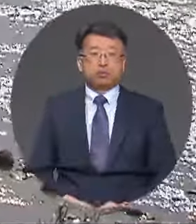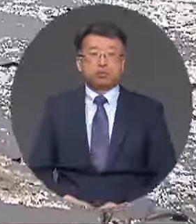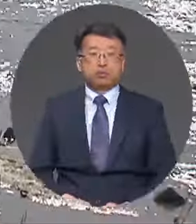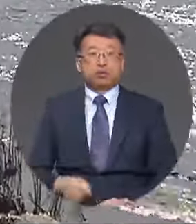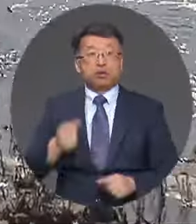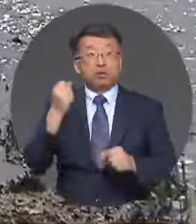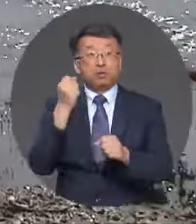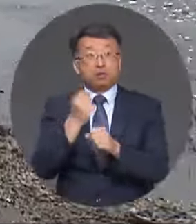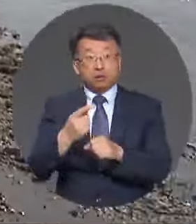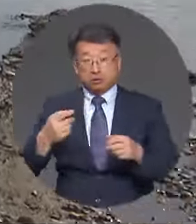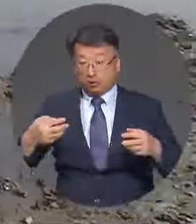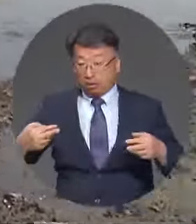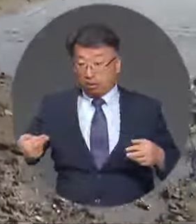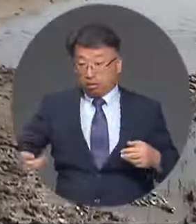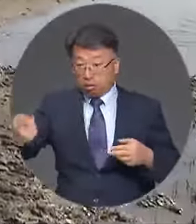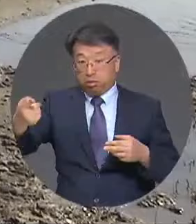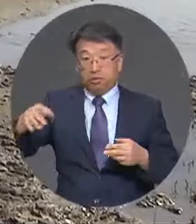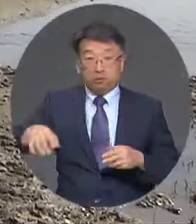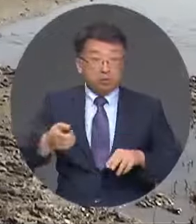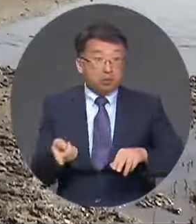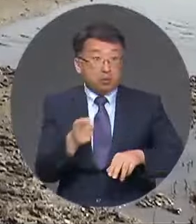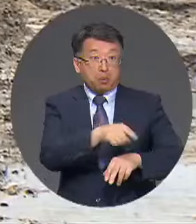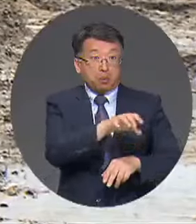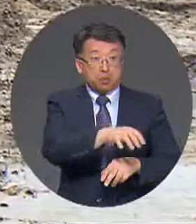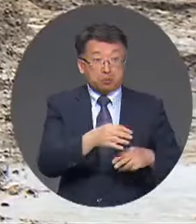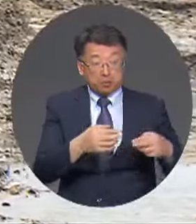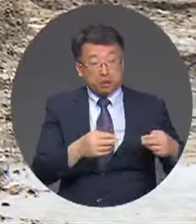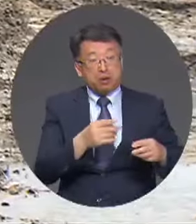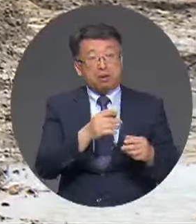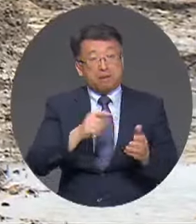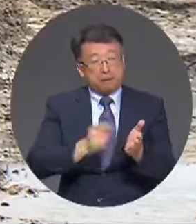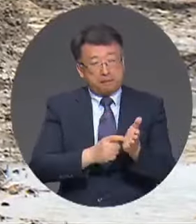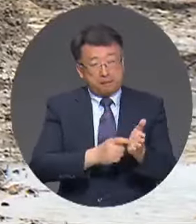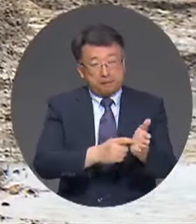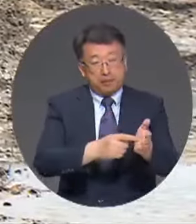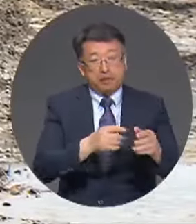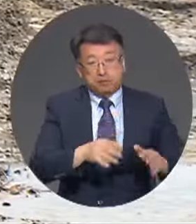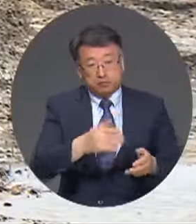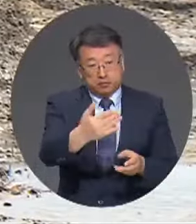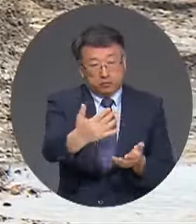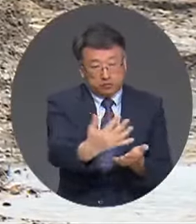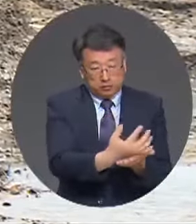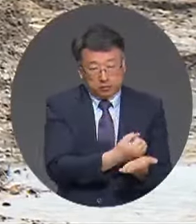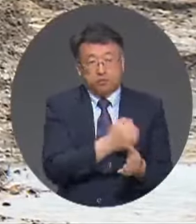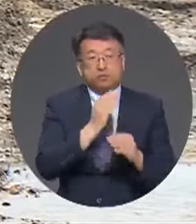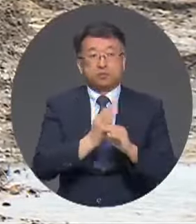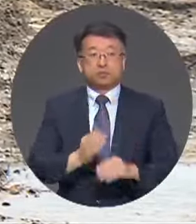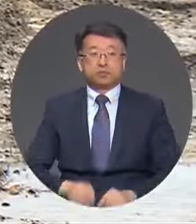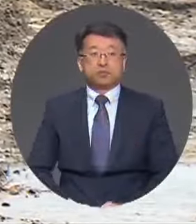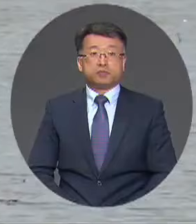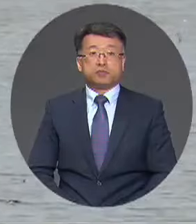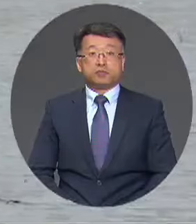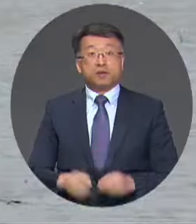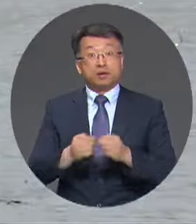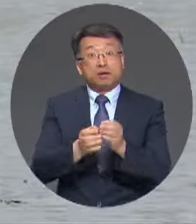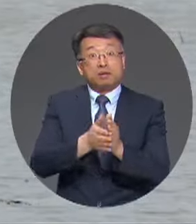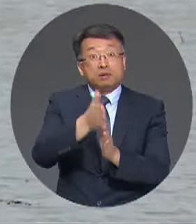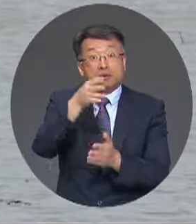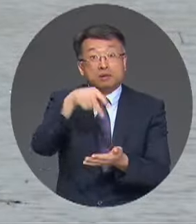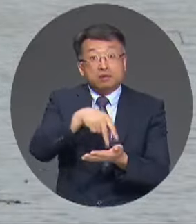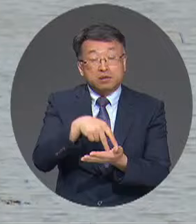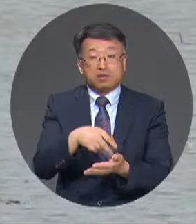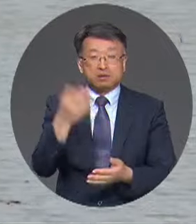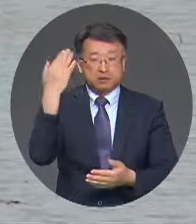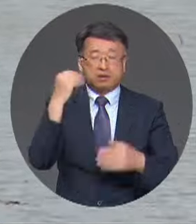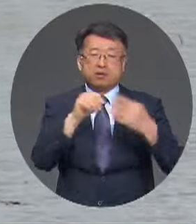한쪽은 이미 거의 사라졌고 반대편 준설도 빠른 속도로 진행하고 있습니다. 창원시는